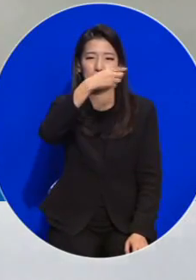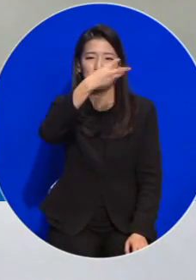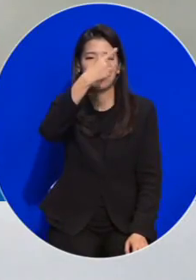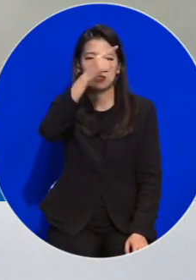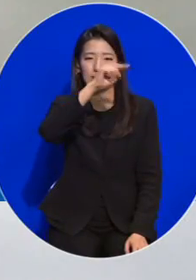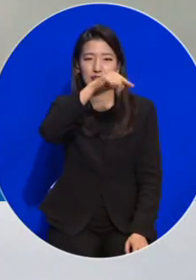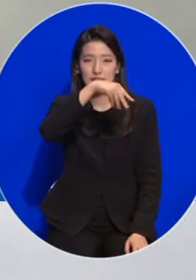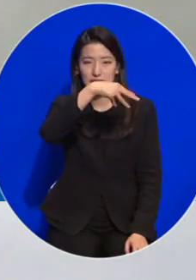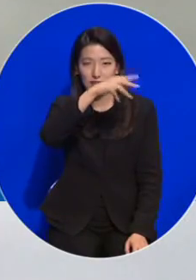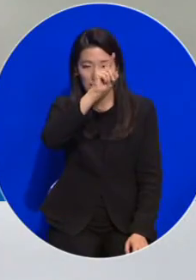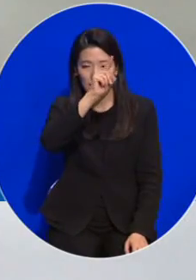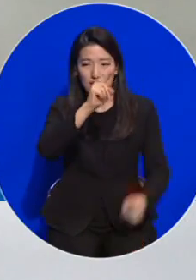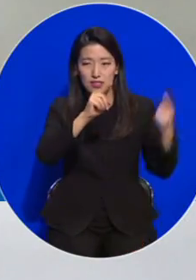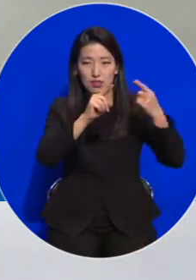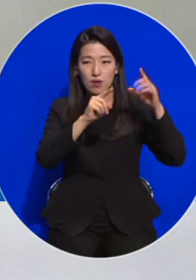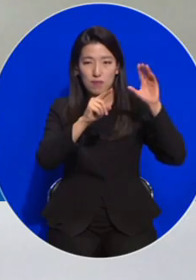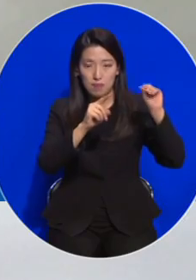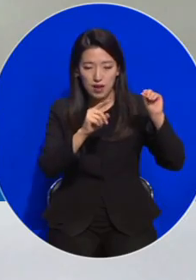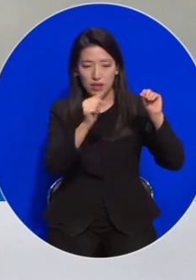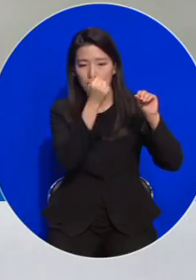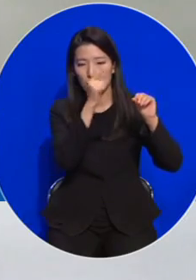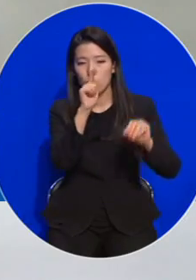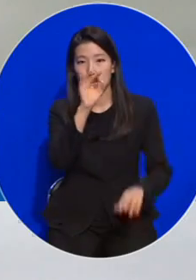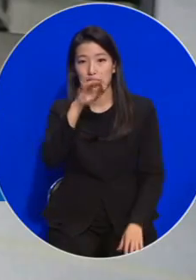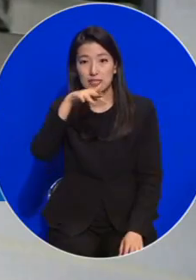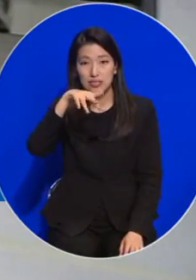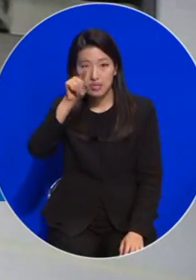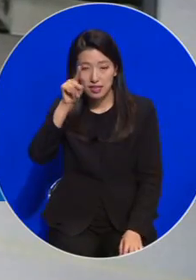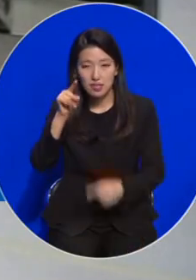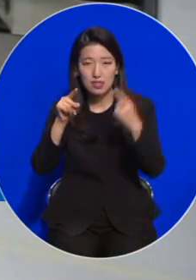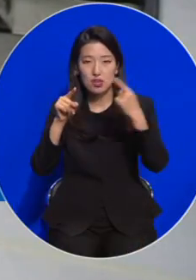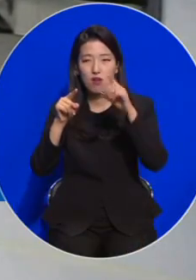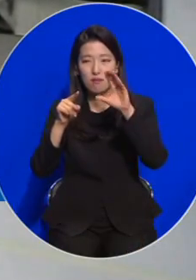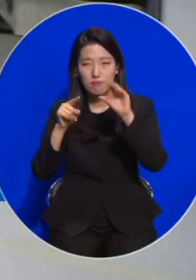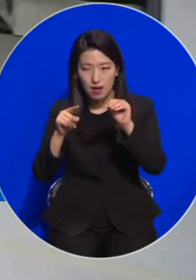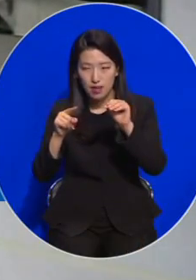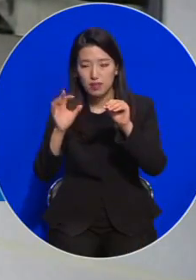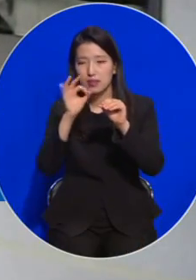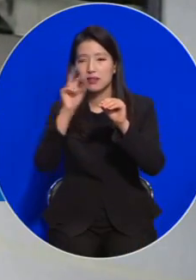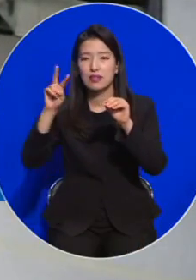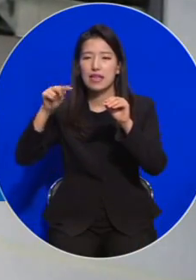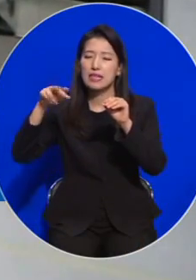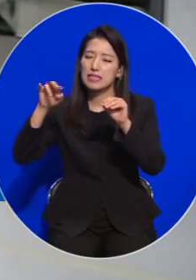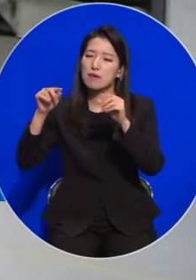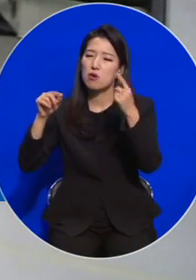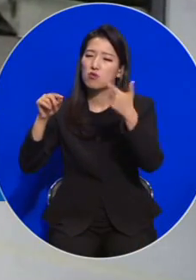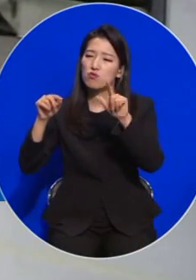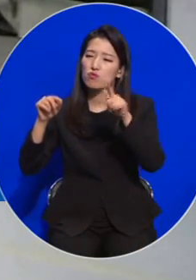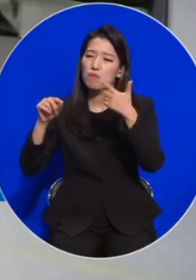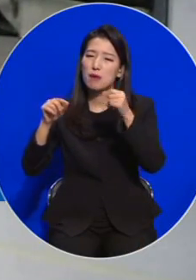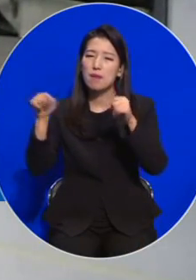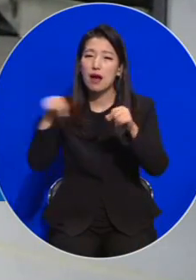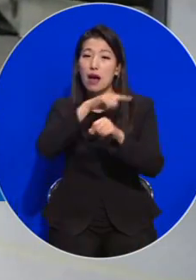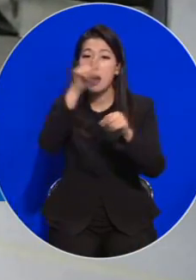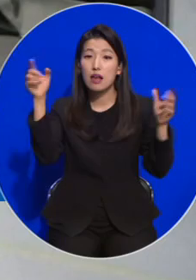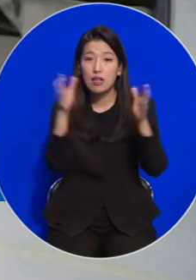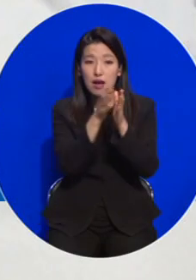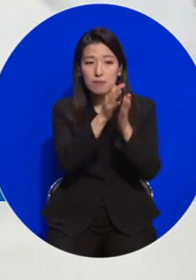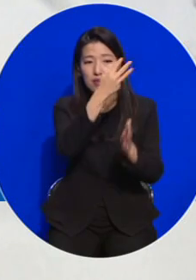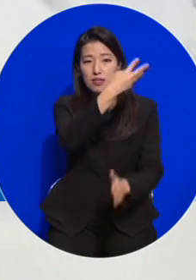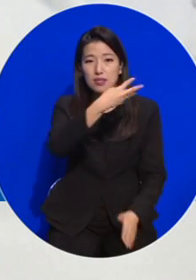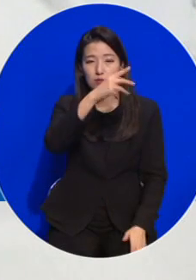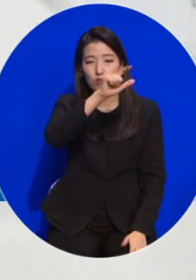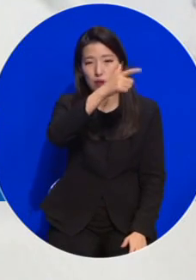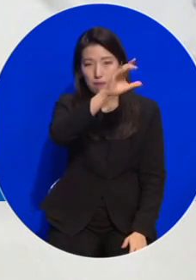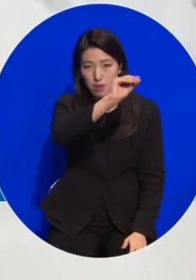화이자와 얀센이 각각 1,000만, 600만 명분입니다. 여기에 코백스로부터 1,000만 명분에 대한 계약 체결을 완료했고